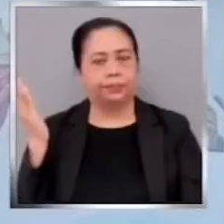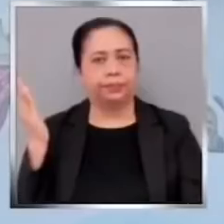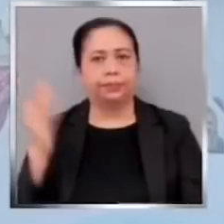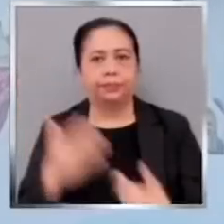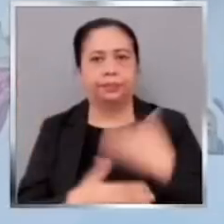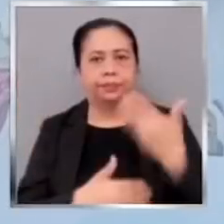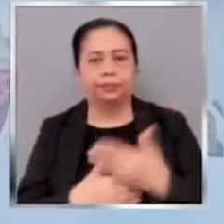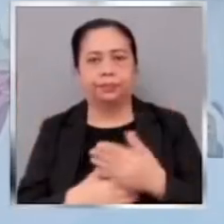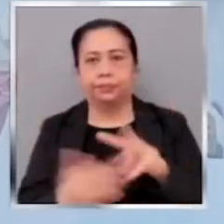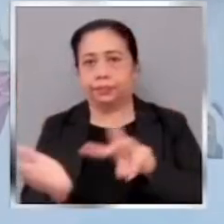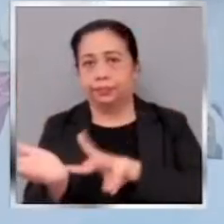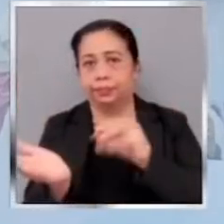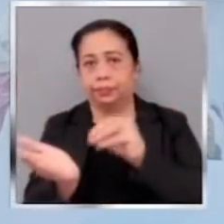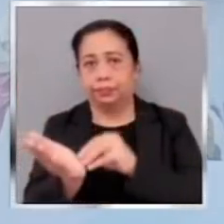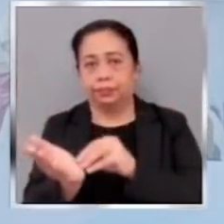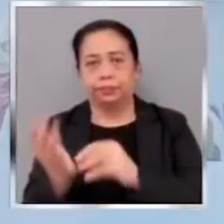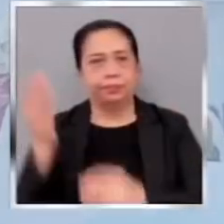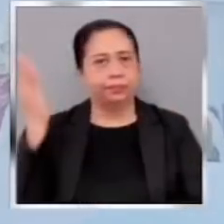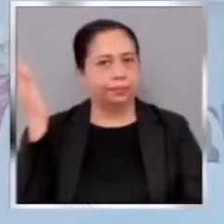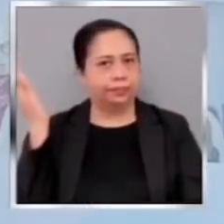8,034,413. Doc Willie Ong na may